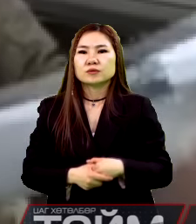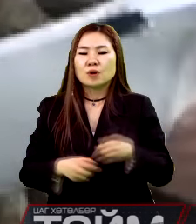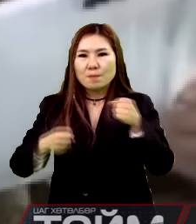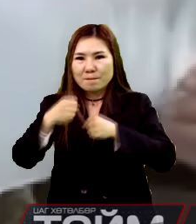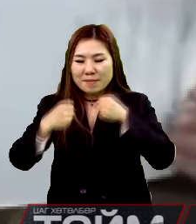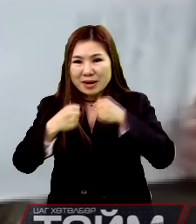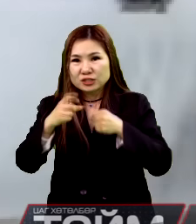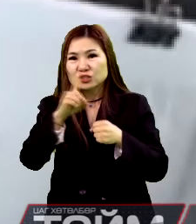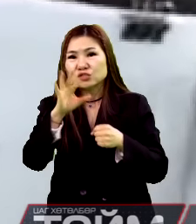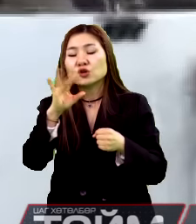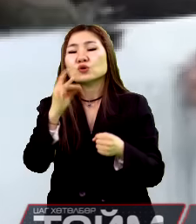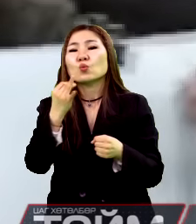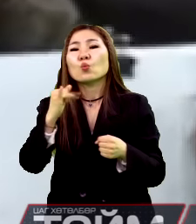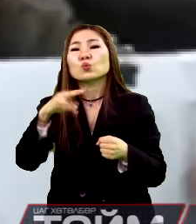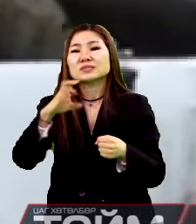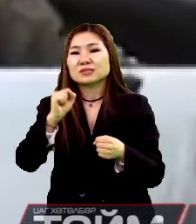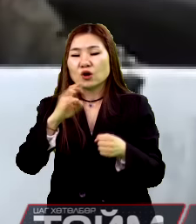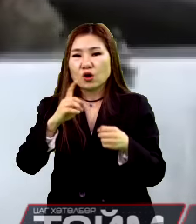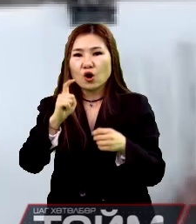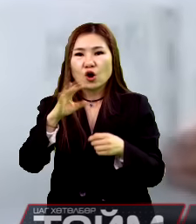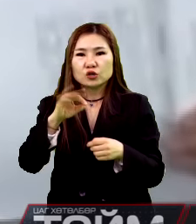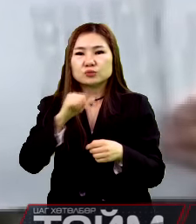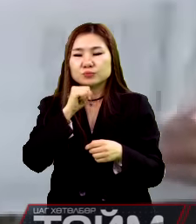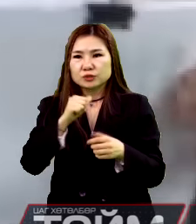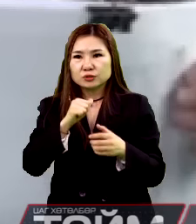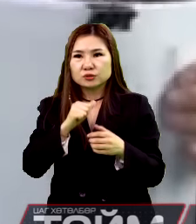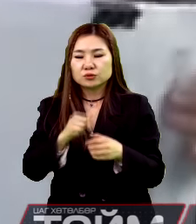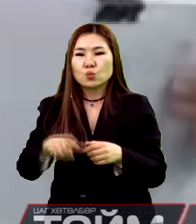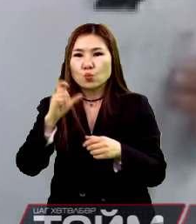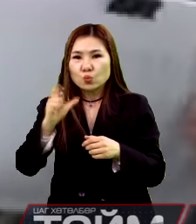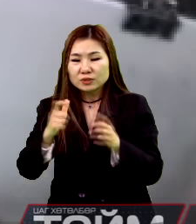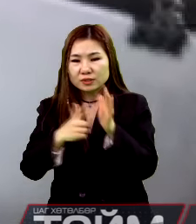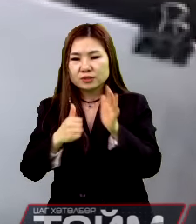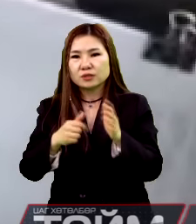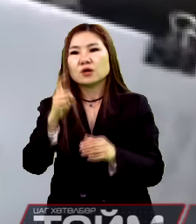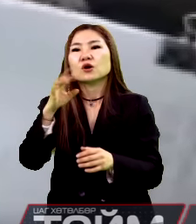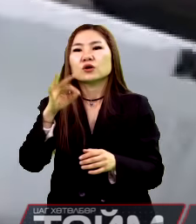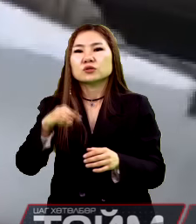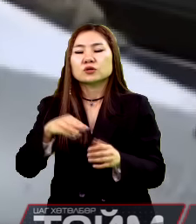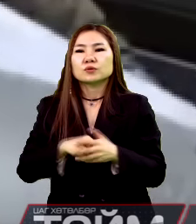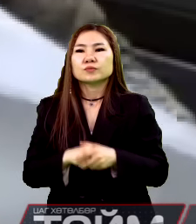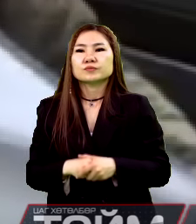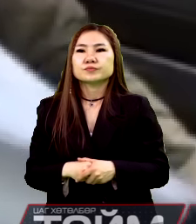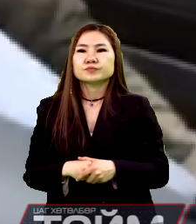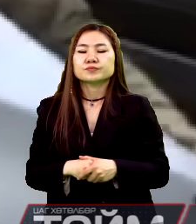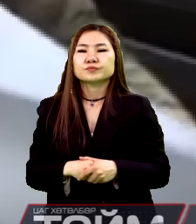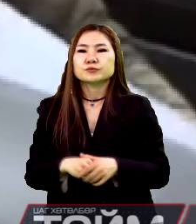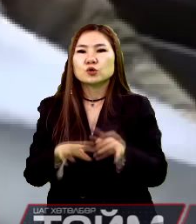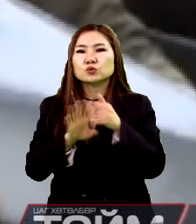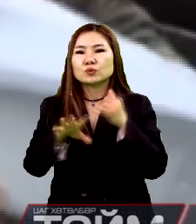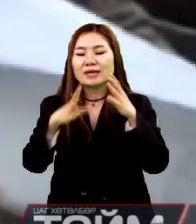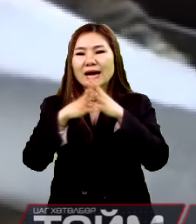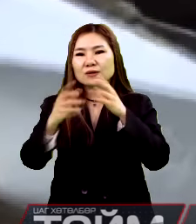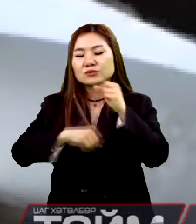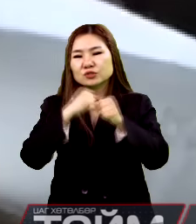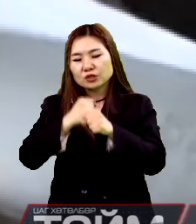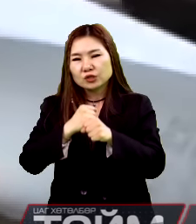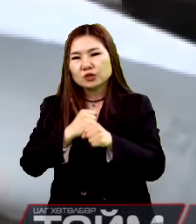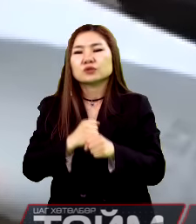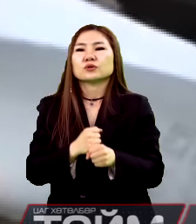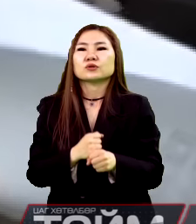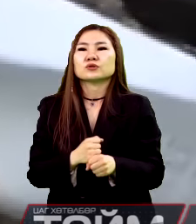зөрөөс хот биш шүү дээ энэ чинь хүн амьдрах хот шүү дээ а манайх одоо сүүлийн нэг 10 жилийн одоо үндсэн хандлага бол